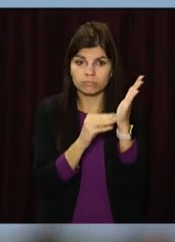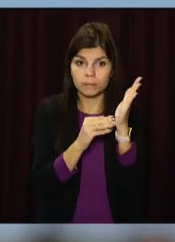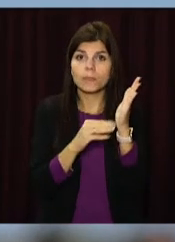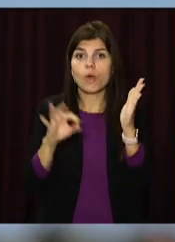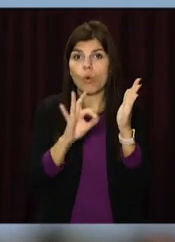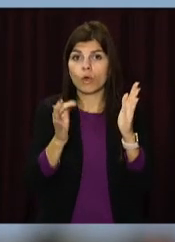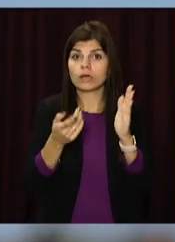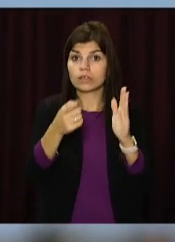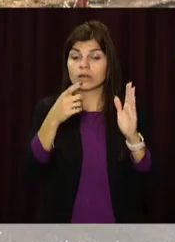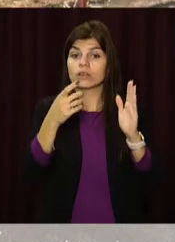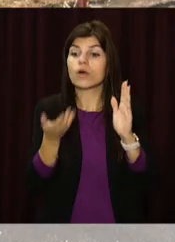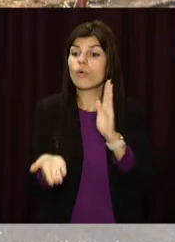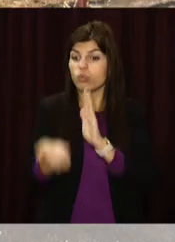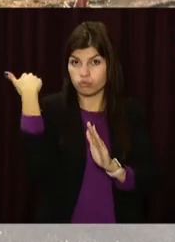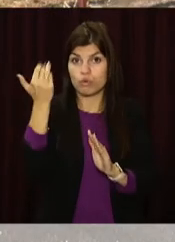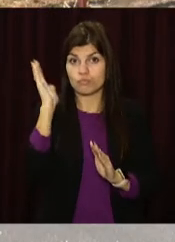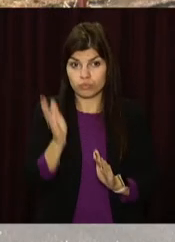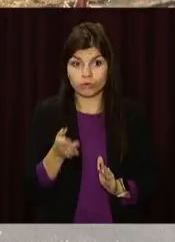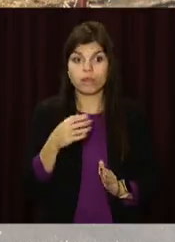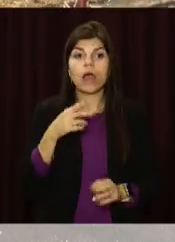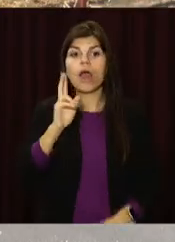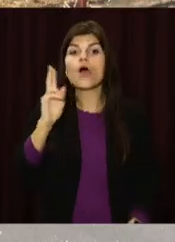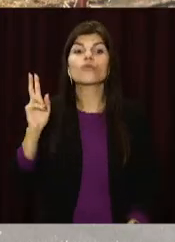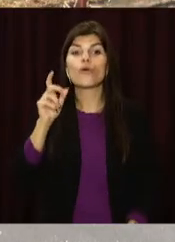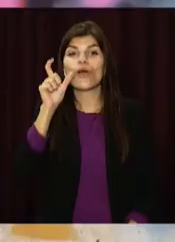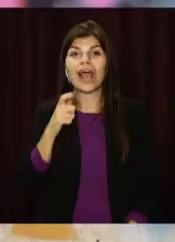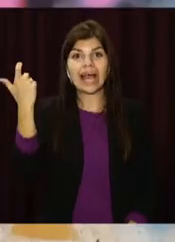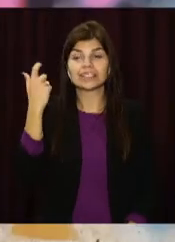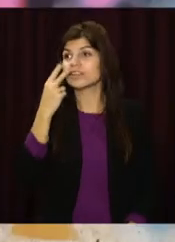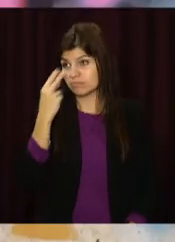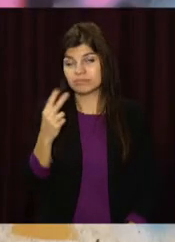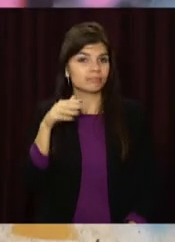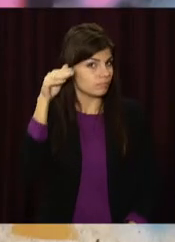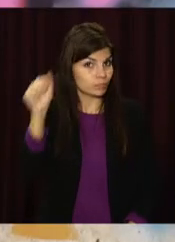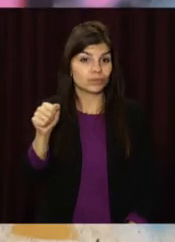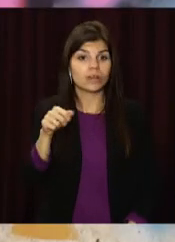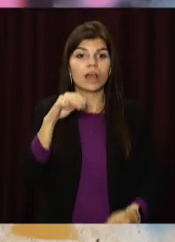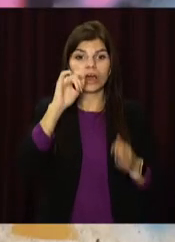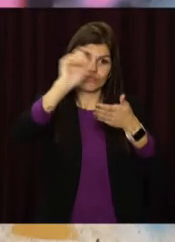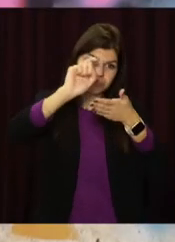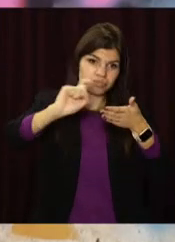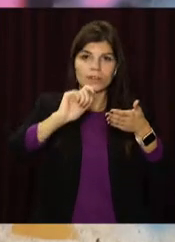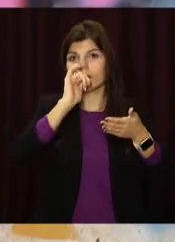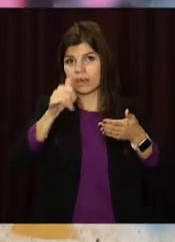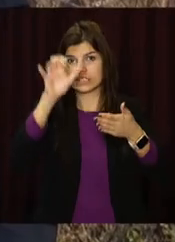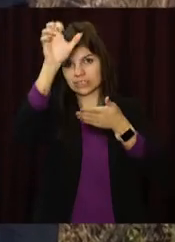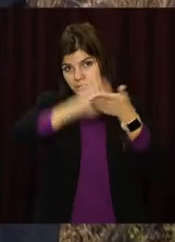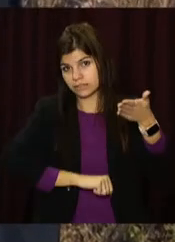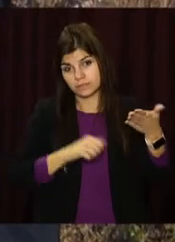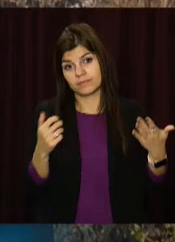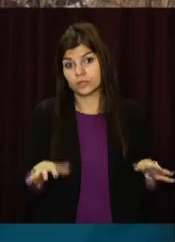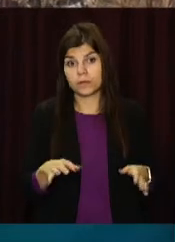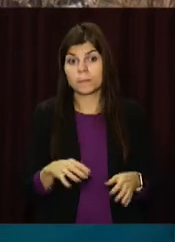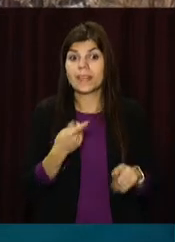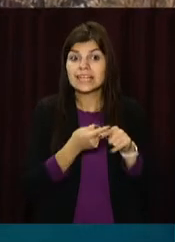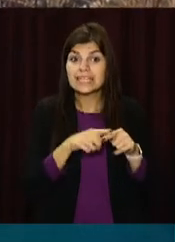демонтаж наклеїли на споруди. Власники прочитали та проігнорували вимоги. Одні акти зафарбували, інші просто позривали. Для того, щоб